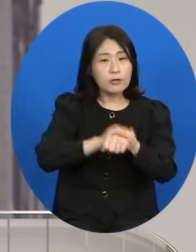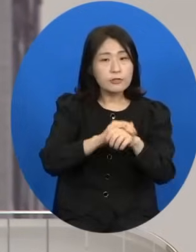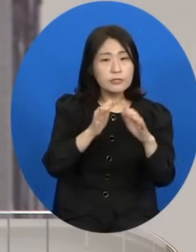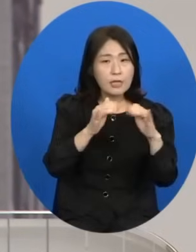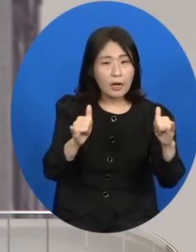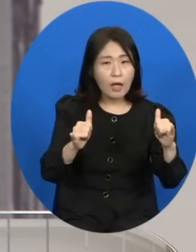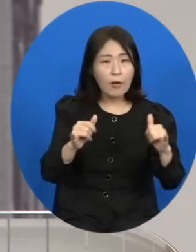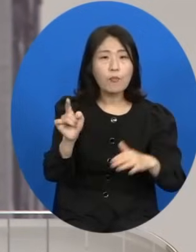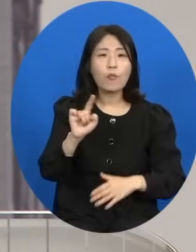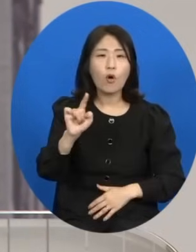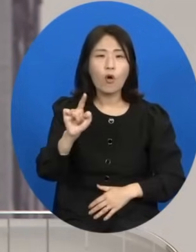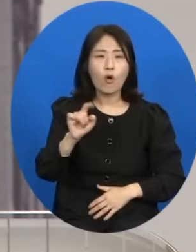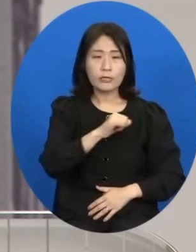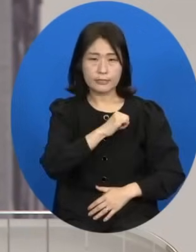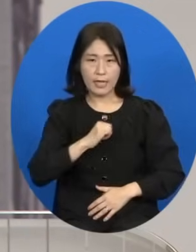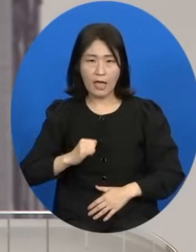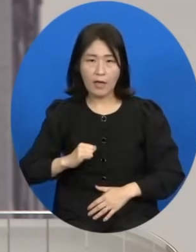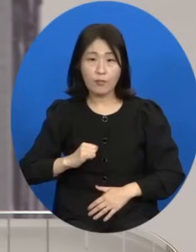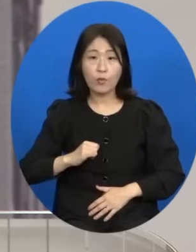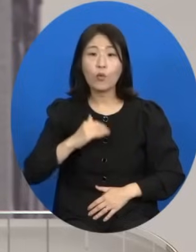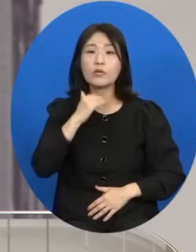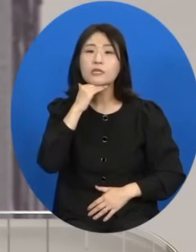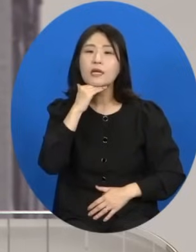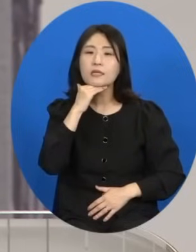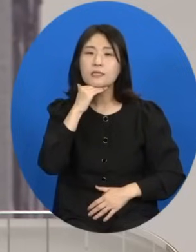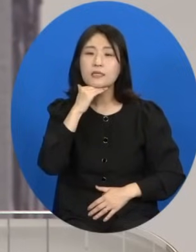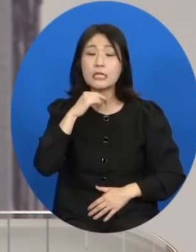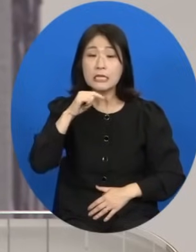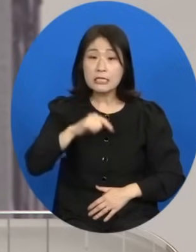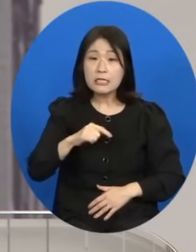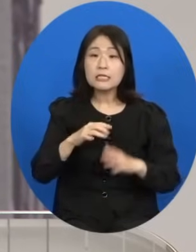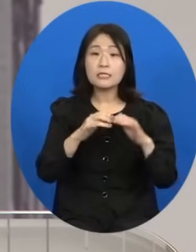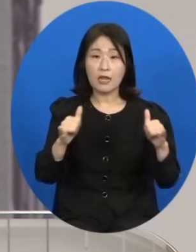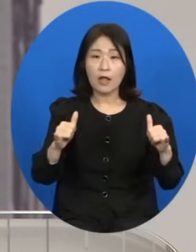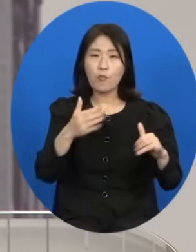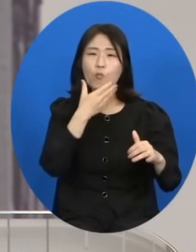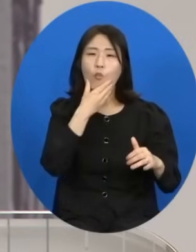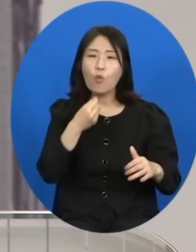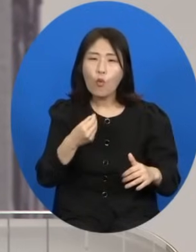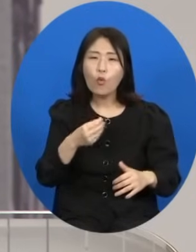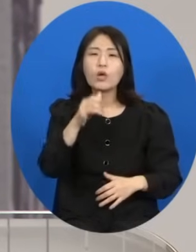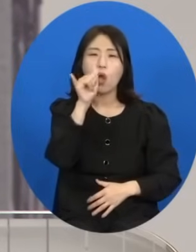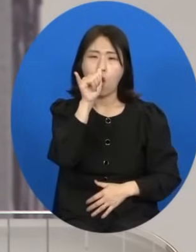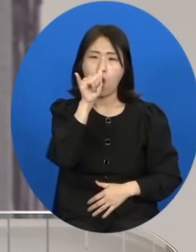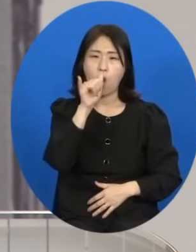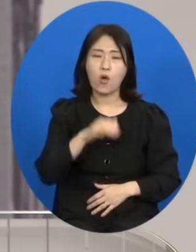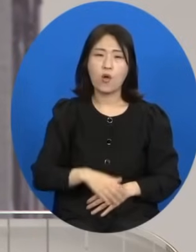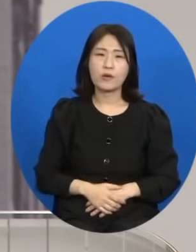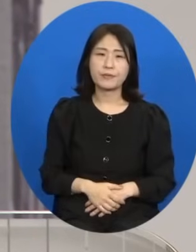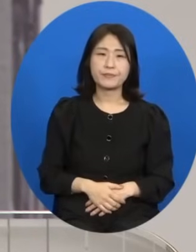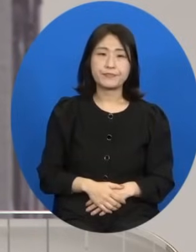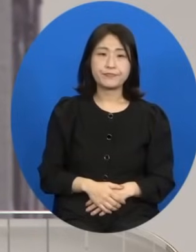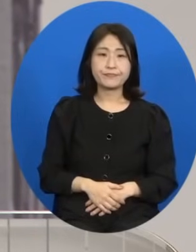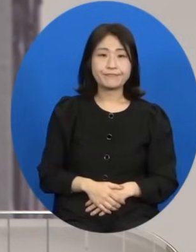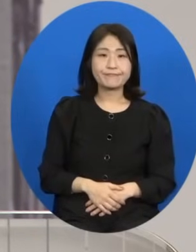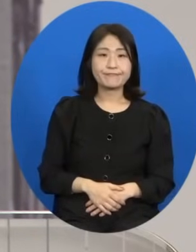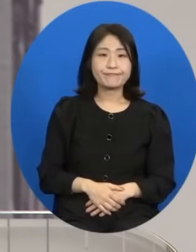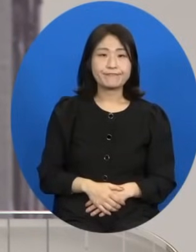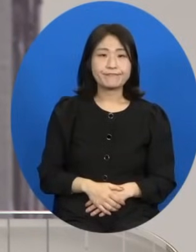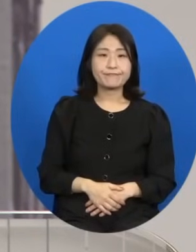기다리는니다 그자에게 뭐가 있다고요 복이 있다는 것이죠 히브리서 6장에 보면